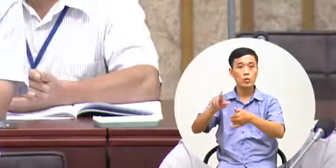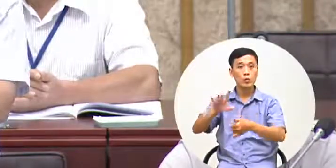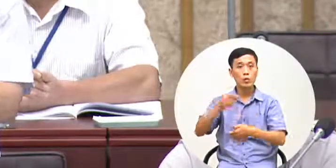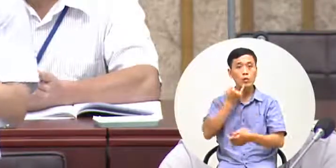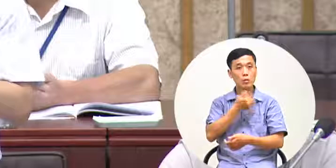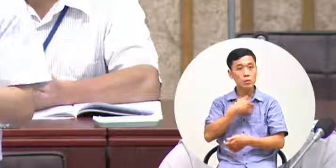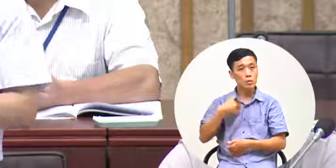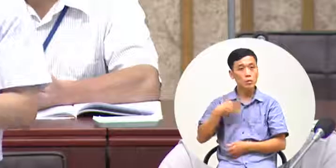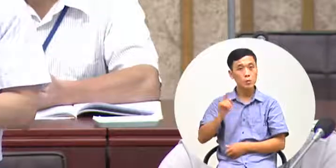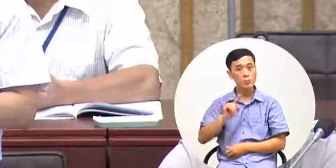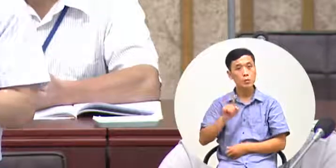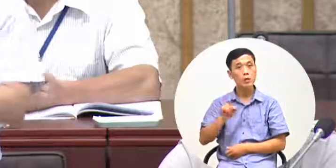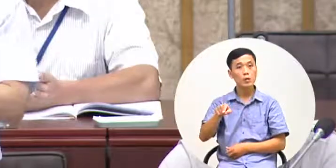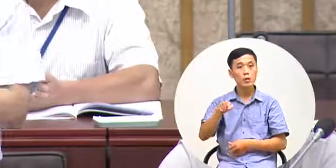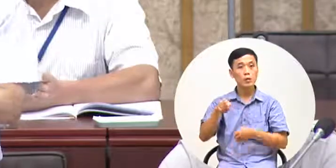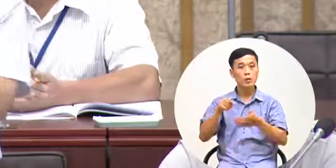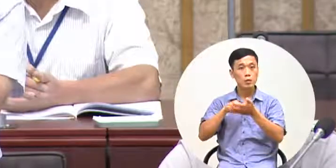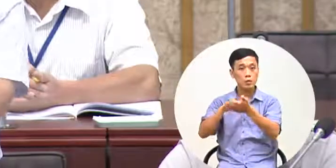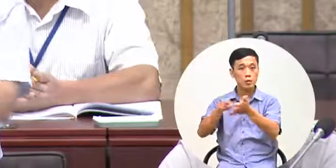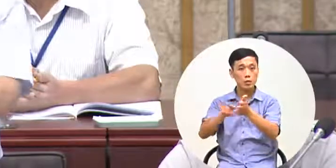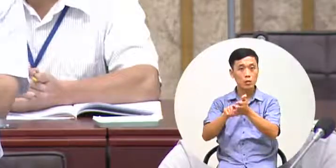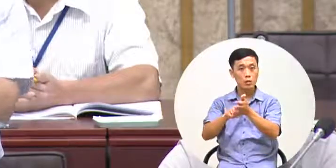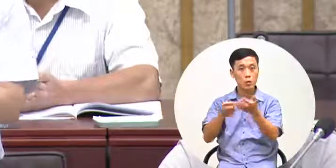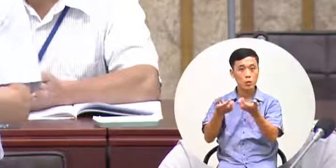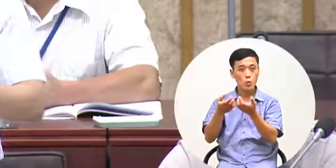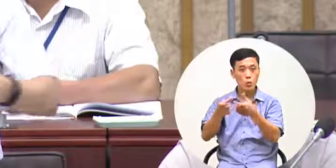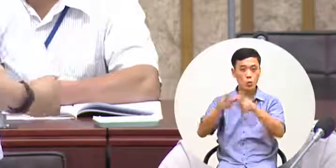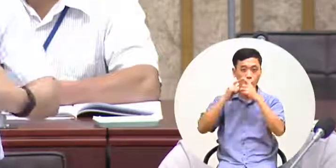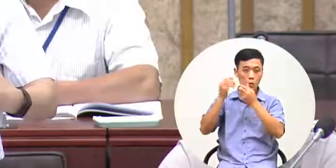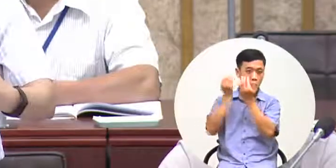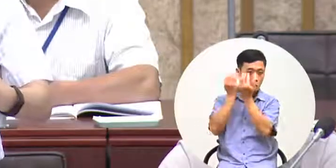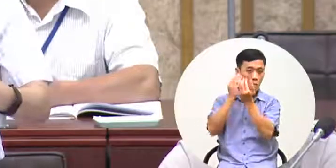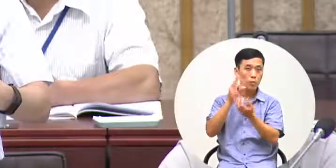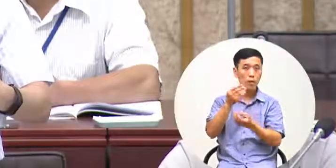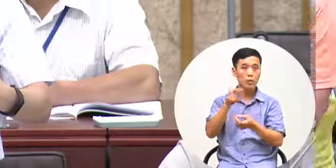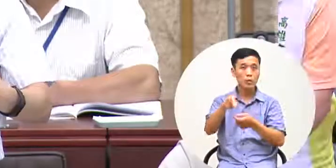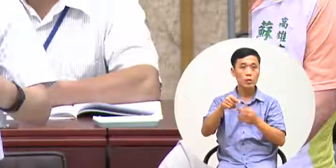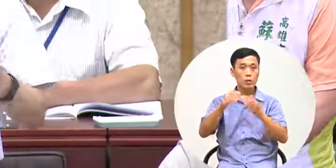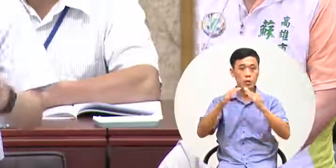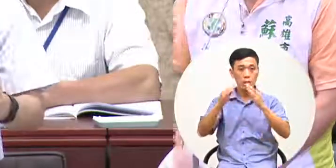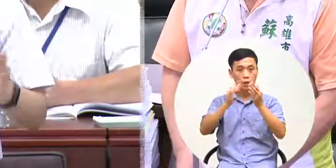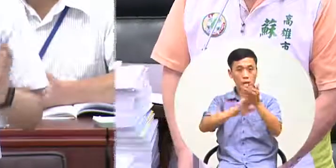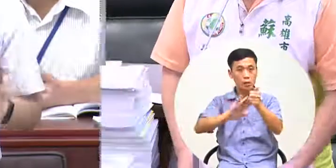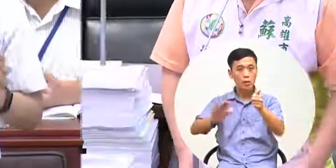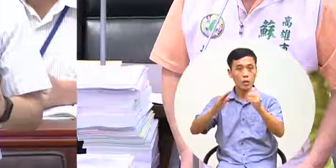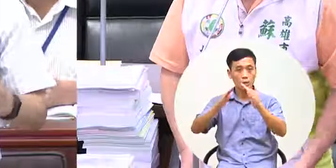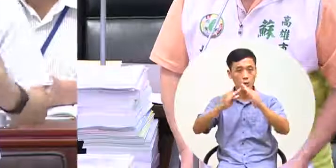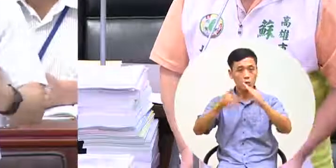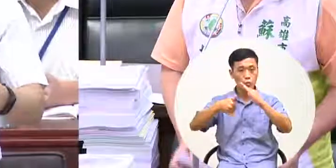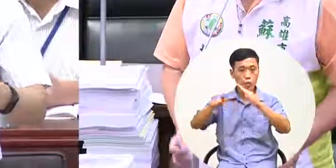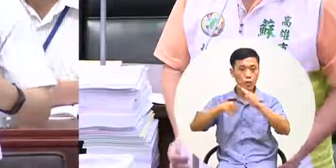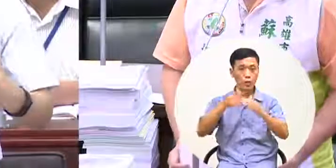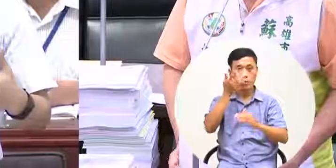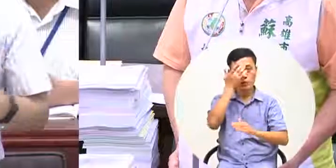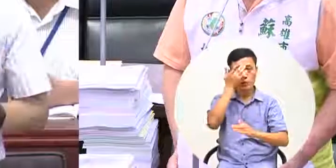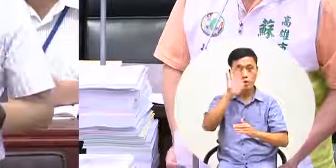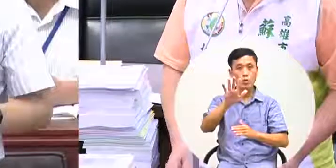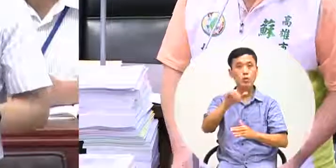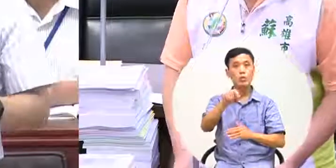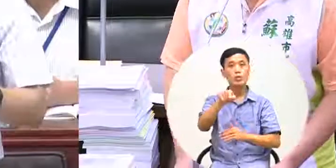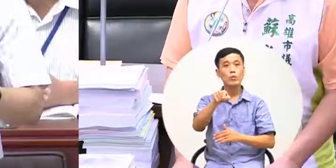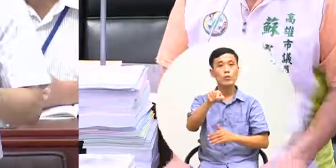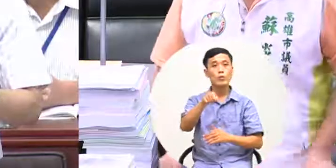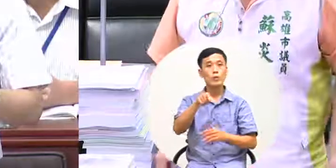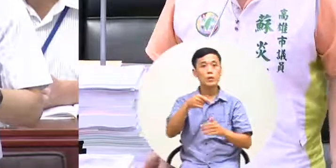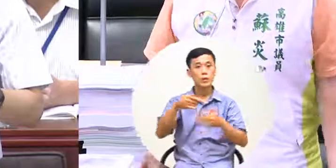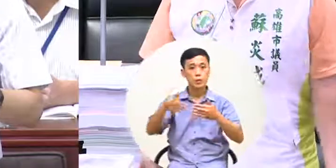无开辟，所以就变成遐住户无法度出入，所以建商有留一块伫咧，所以三公家7到9号遐只空地，互大家来出入。